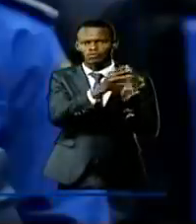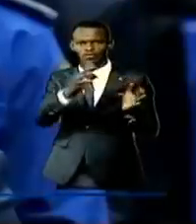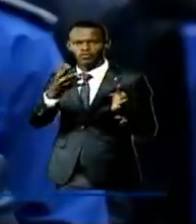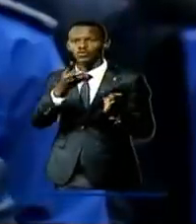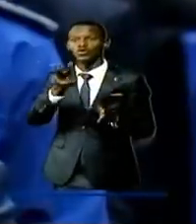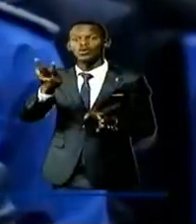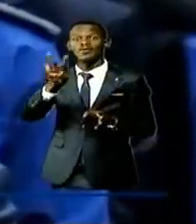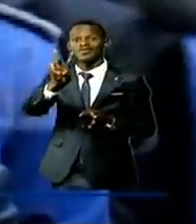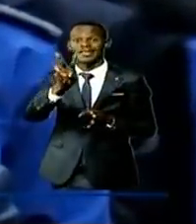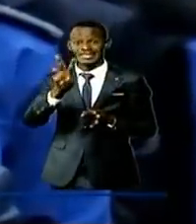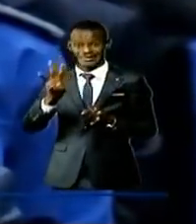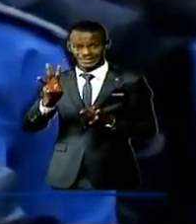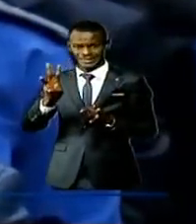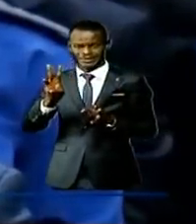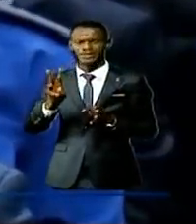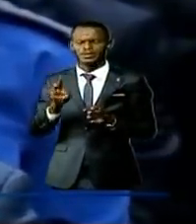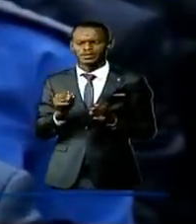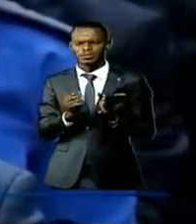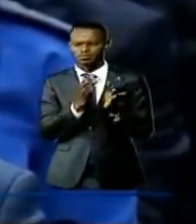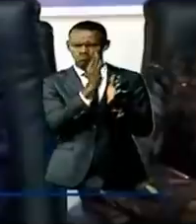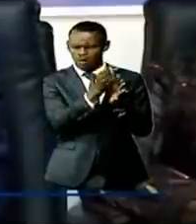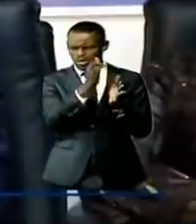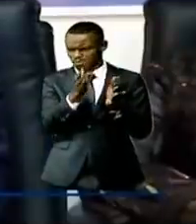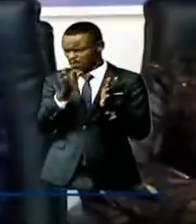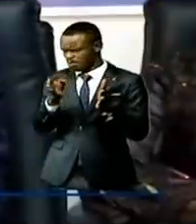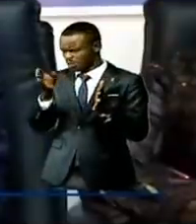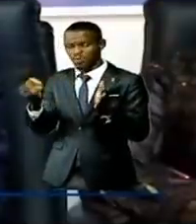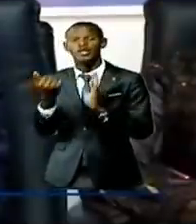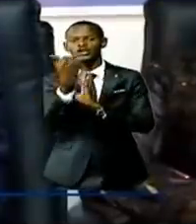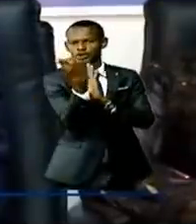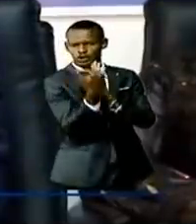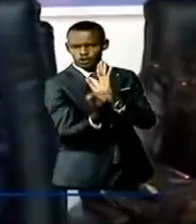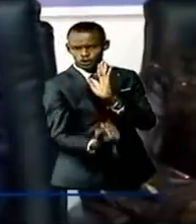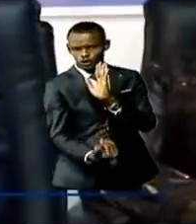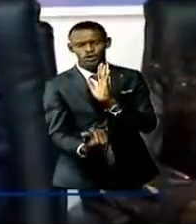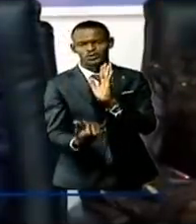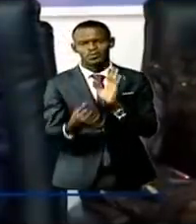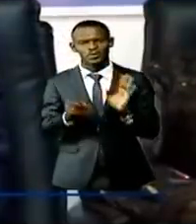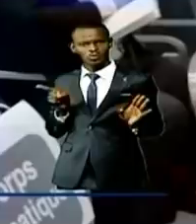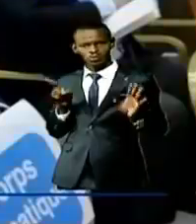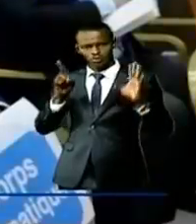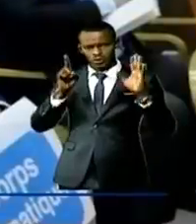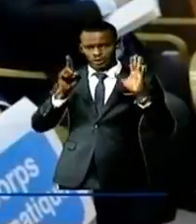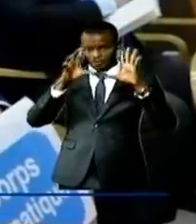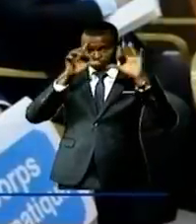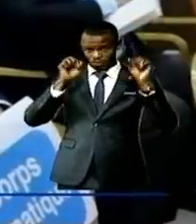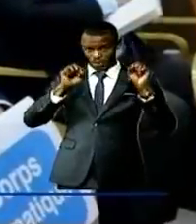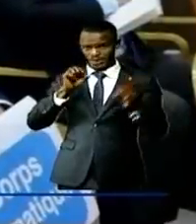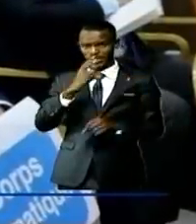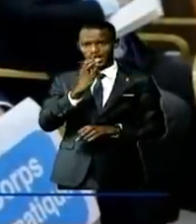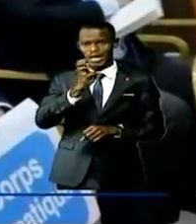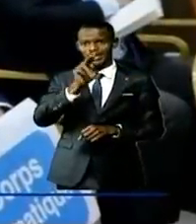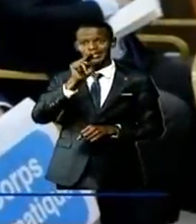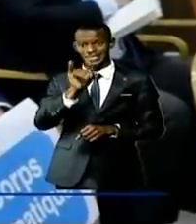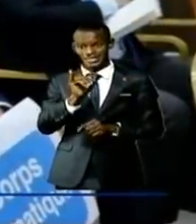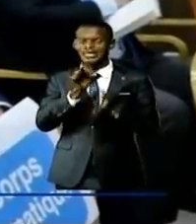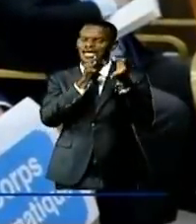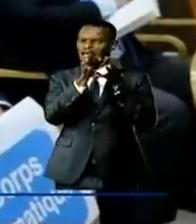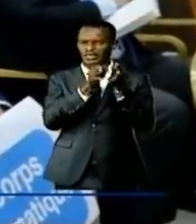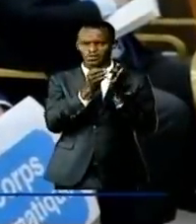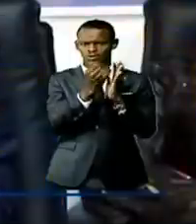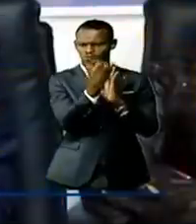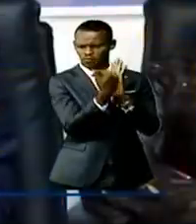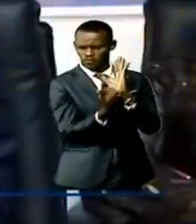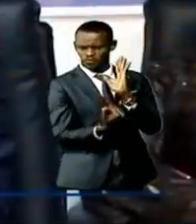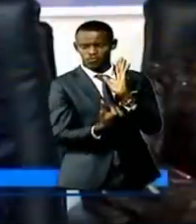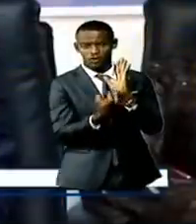de décembre 2018. Denis Kadima Kazadi a tenu à préciser que la feuille de route est différente du calendrier électoral. La feuille de